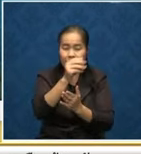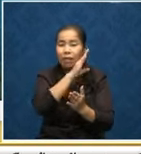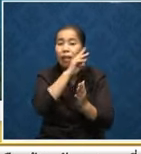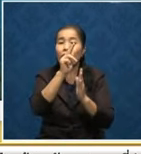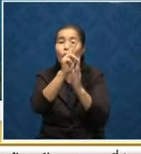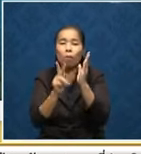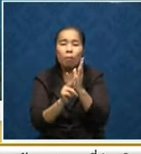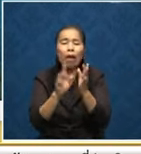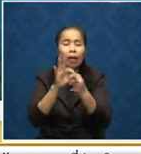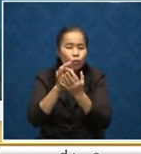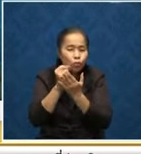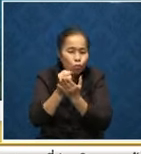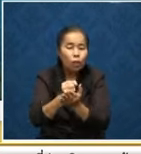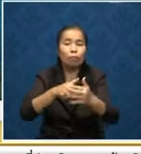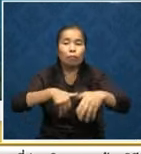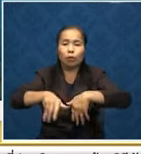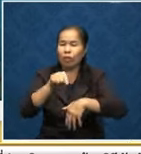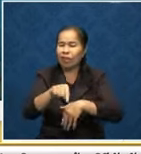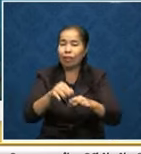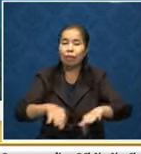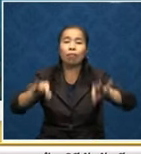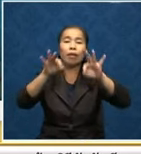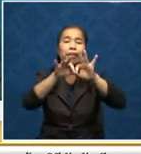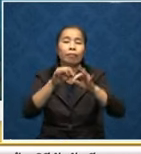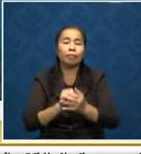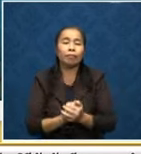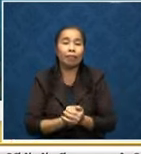ป็นเพื่อผลประโยชน์ประชาชนขอสไลด์หน้าสุดท้ายครับ